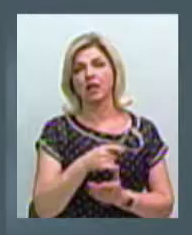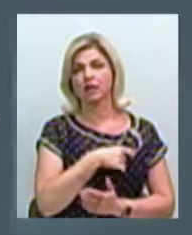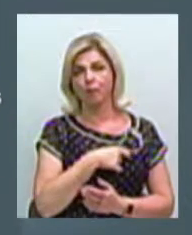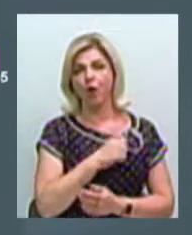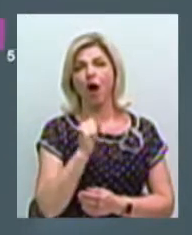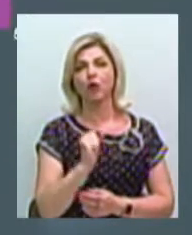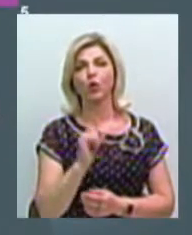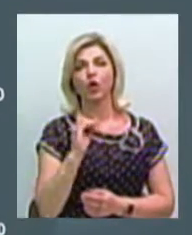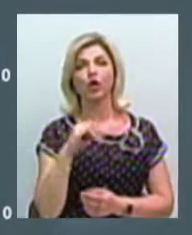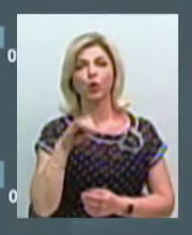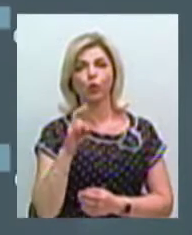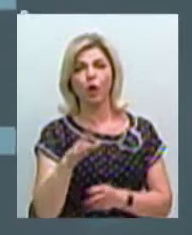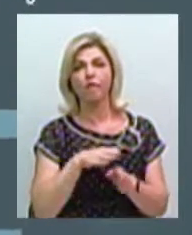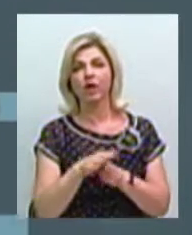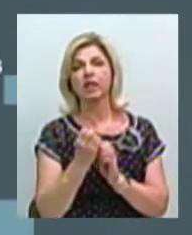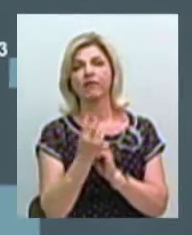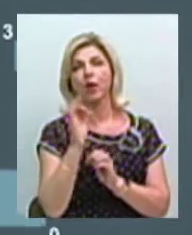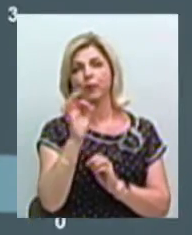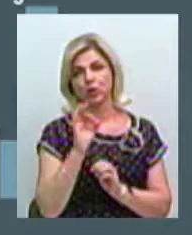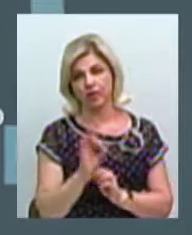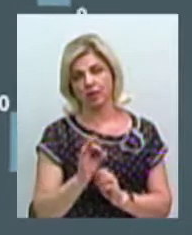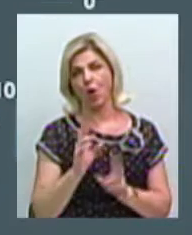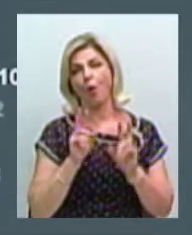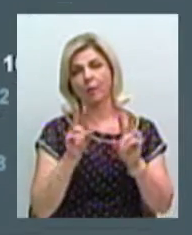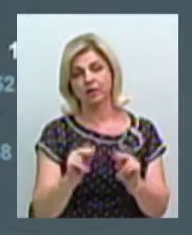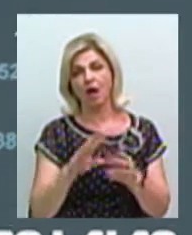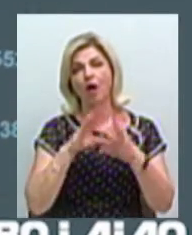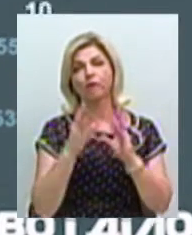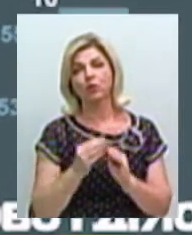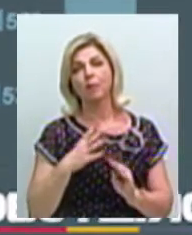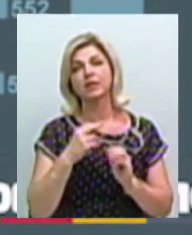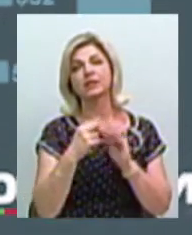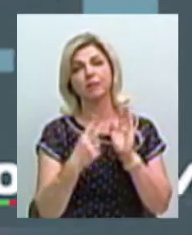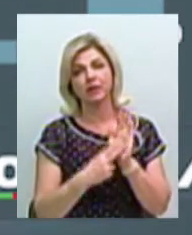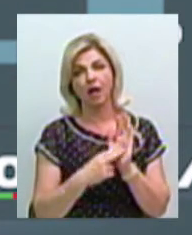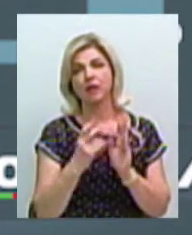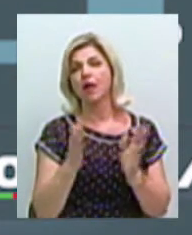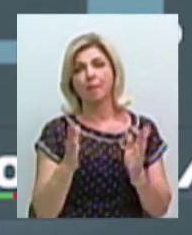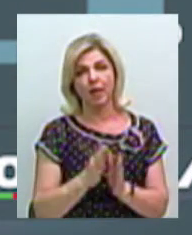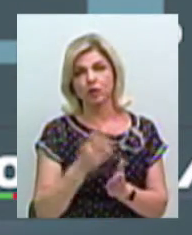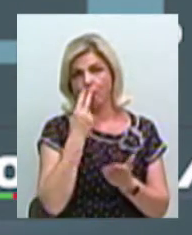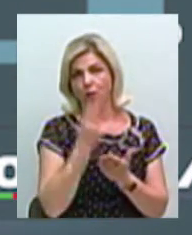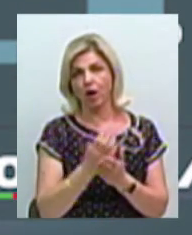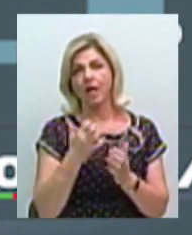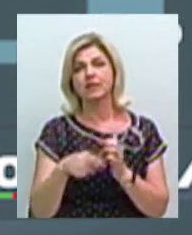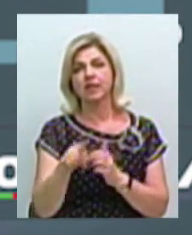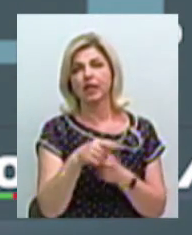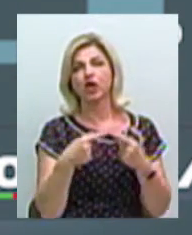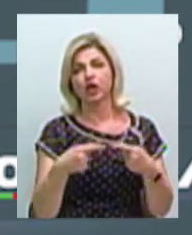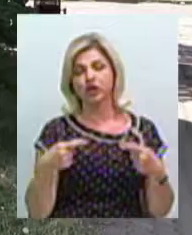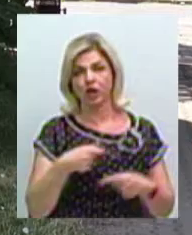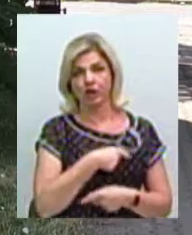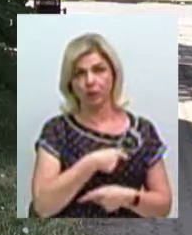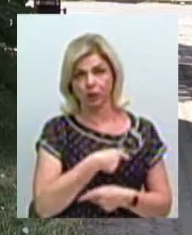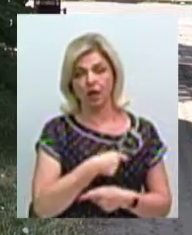Артем Ілюк виконав 12% обіцянок. Загалом їх було 17. Це не менший показник серед інших